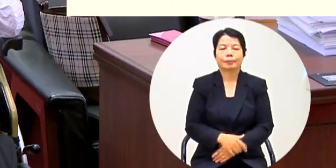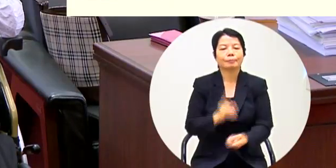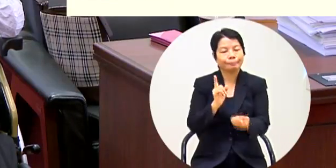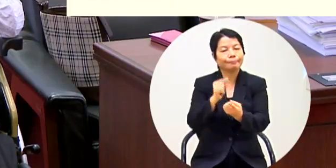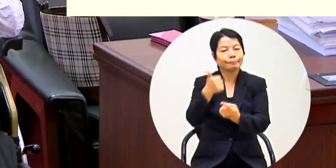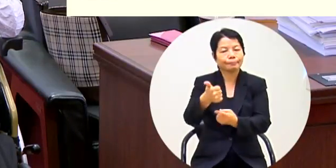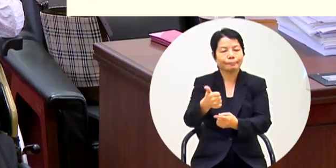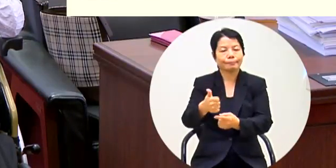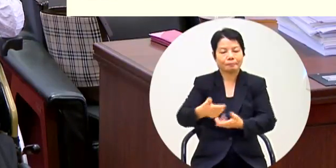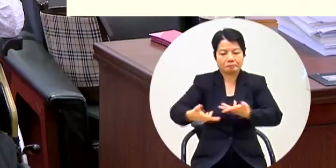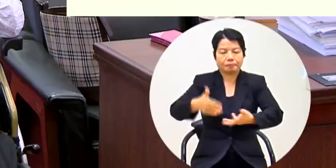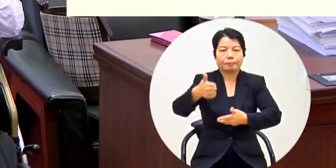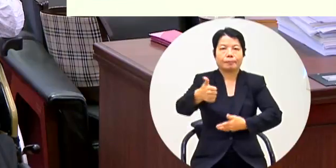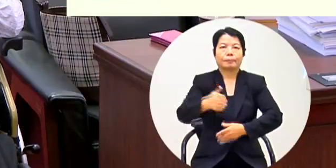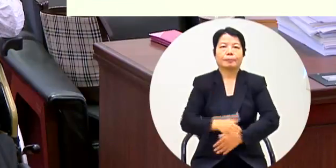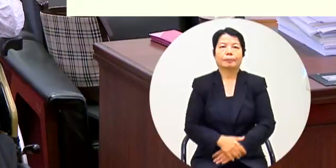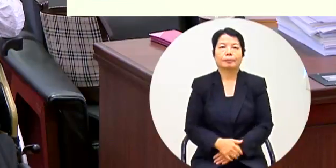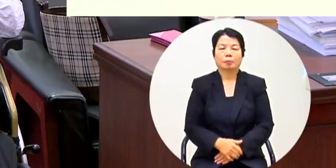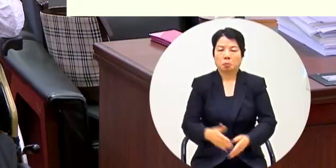更深层的来看一下